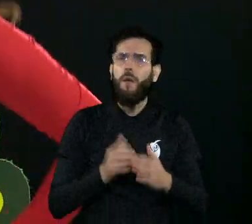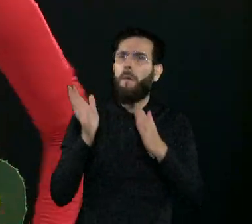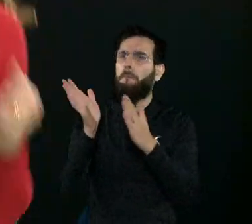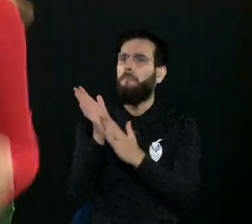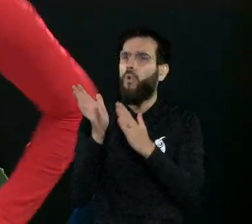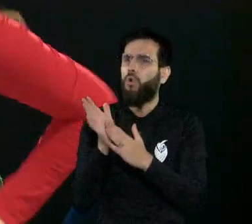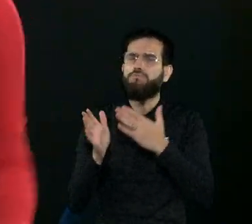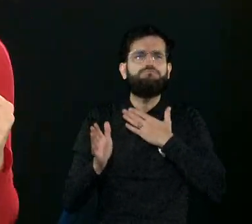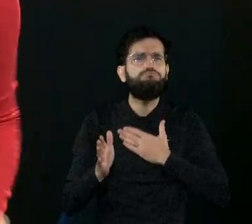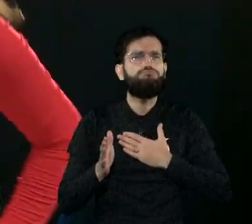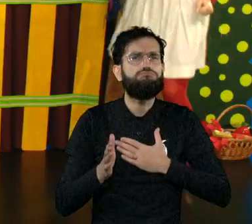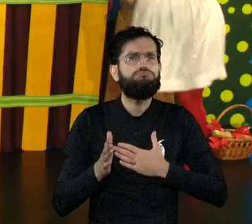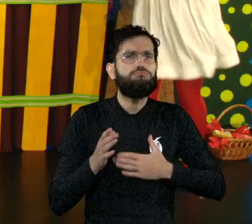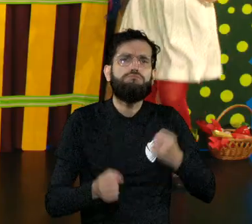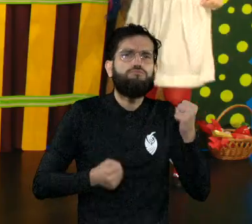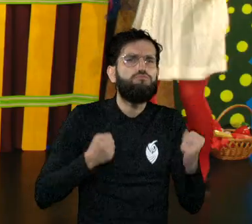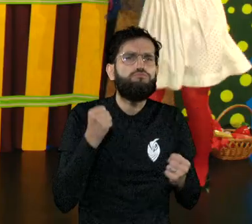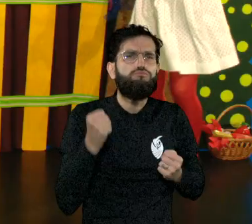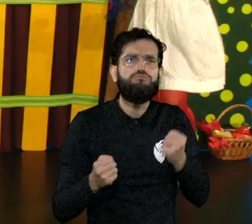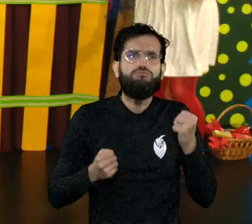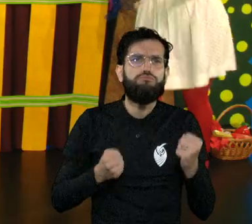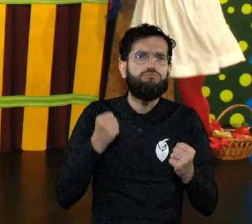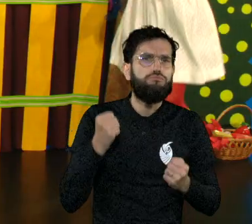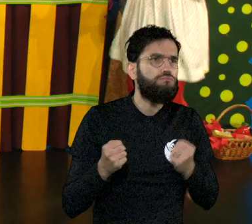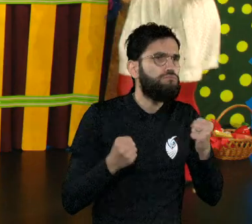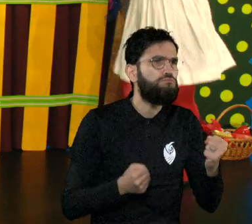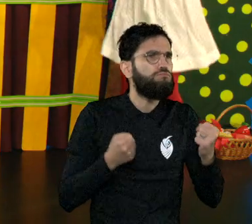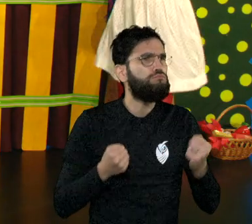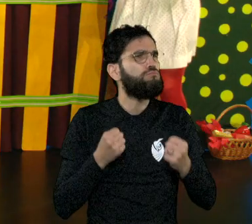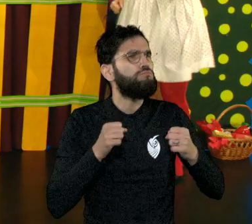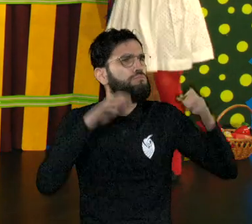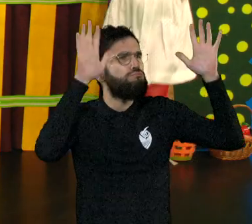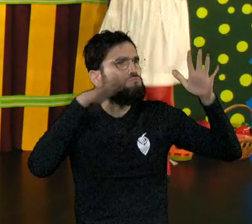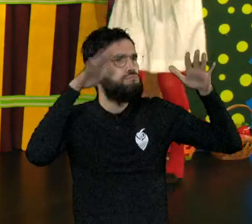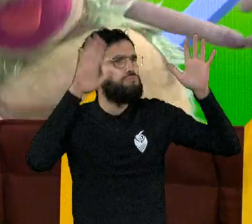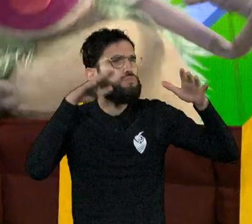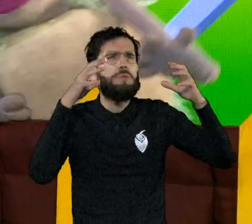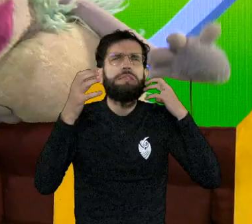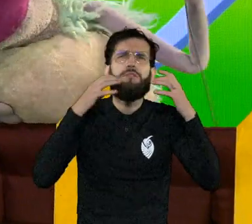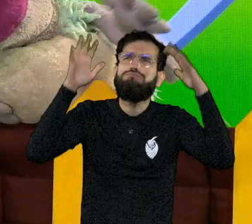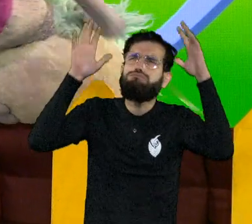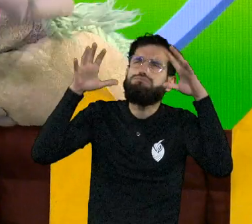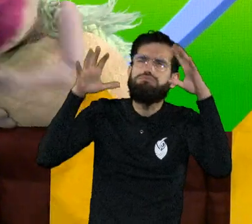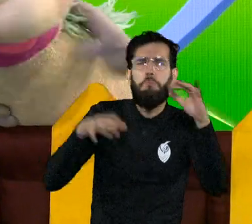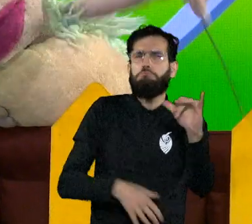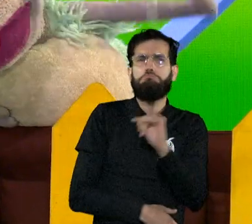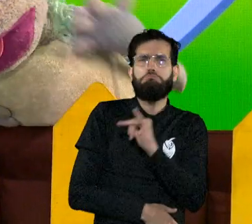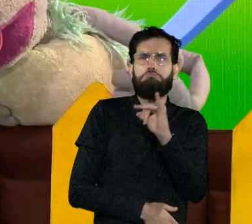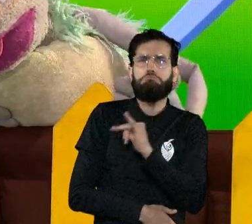Murko rád beží, či prší, či sneží. Doma